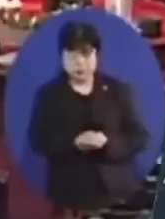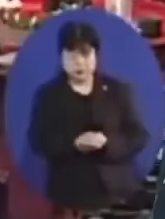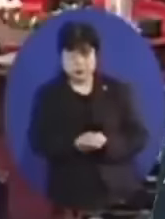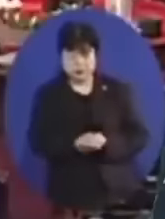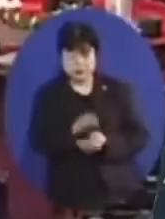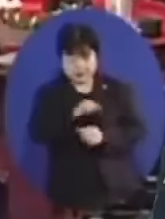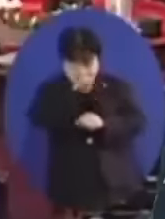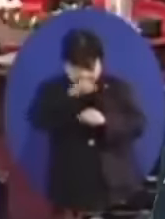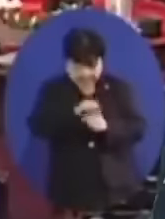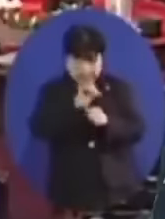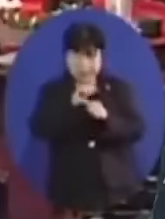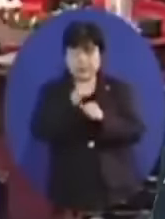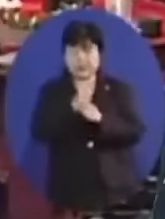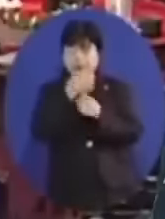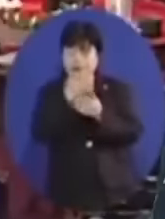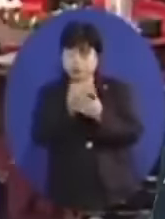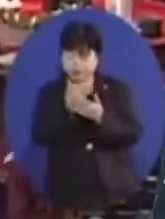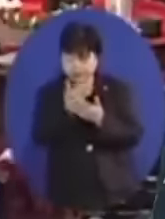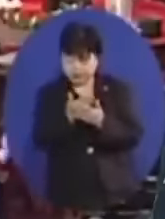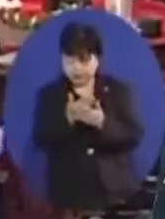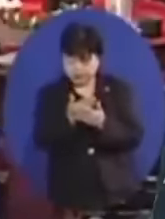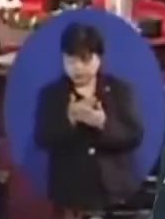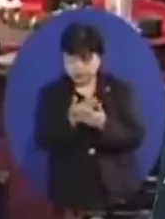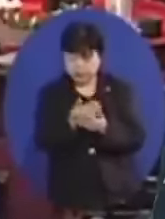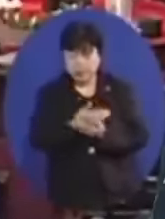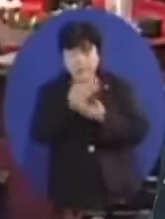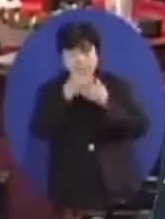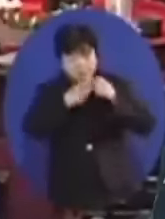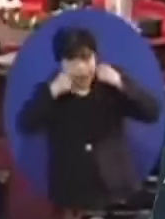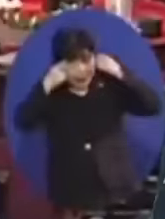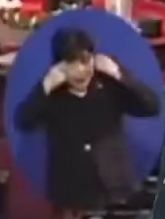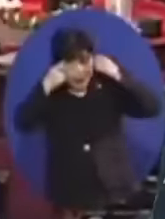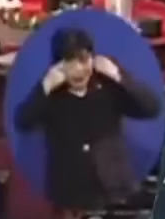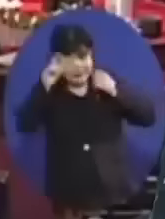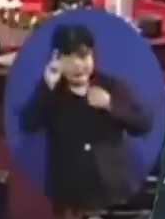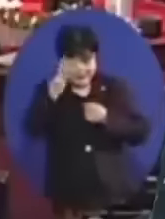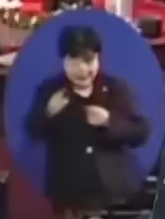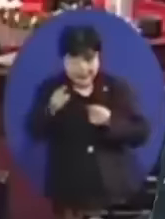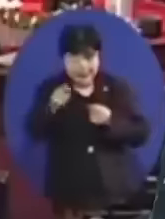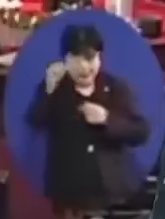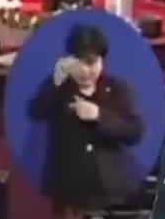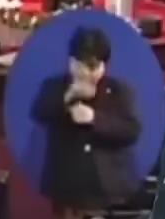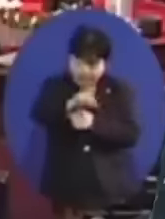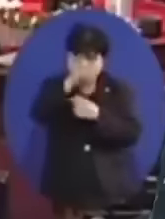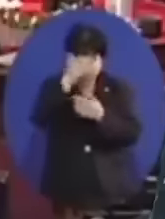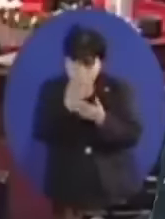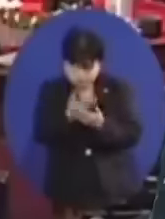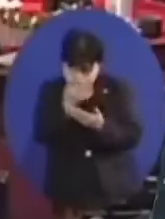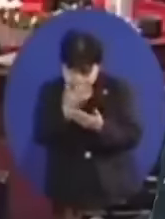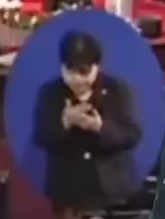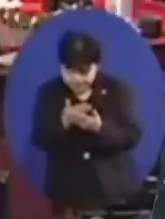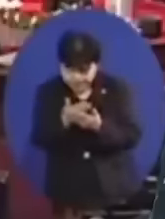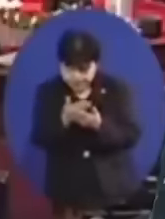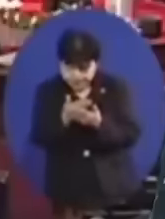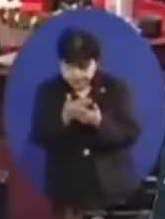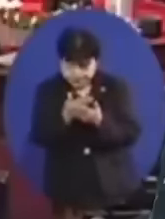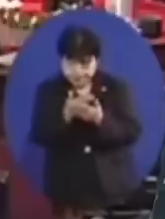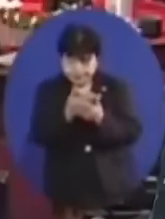잘 되게 만들어 주시옵소서. 밝고 맑고 환한 내일을 허락하여 주시옵소서.